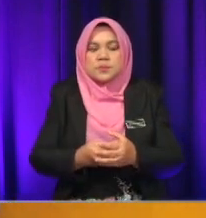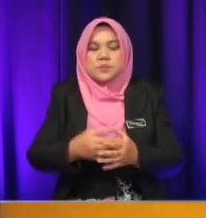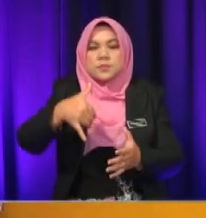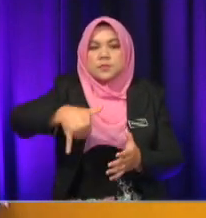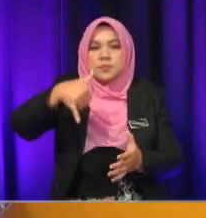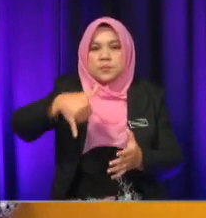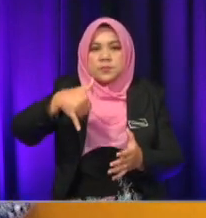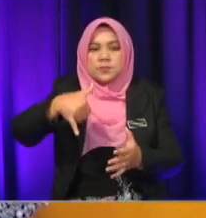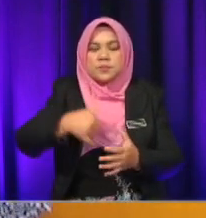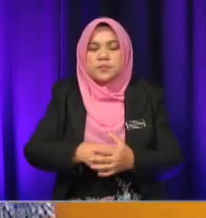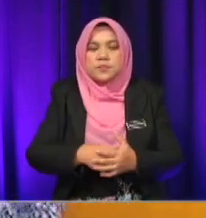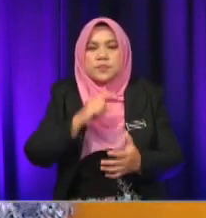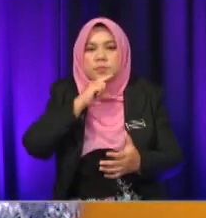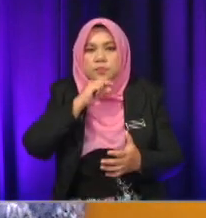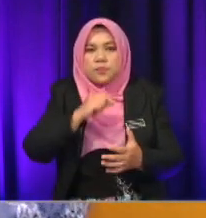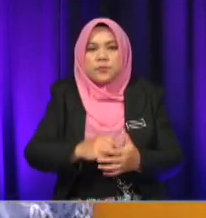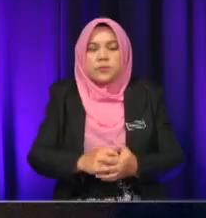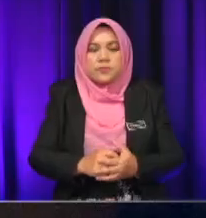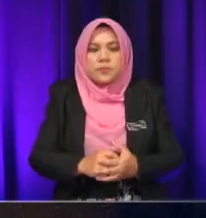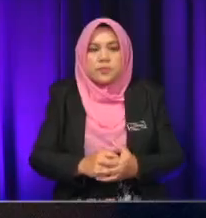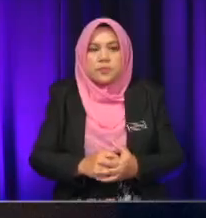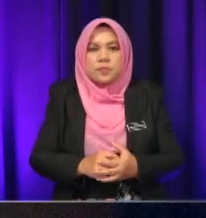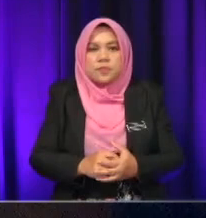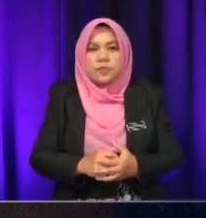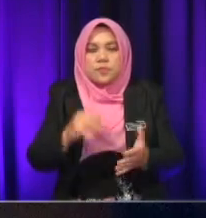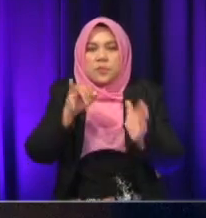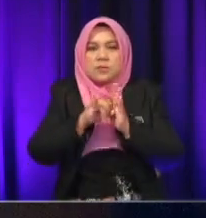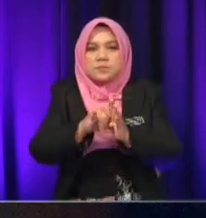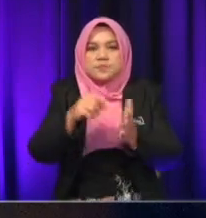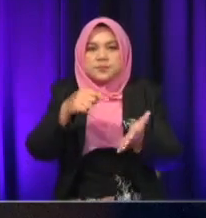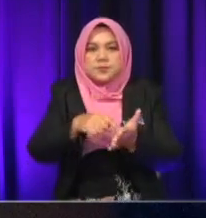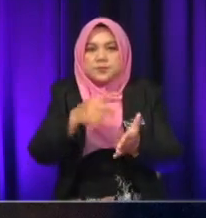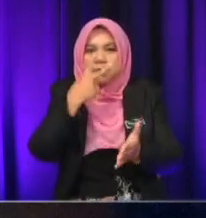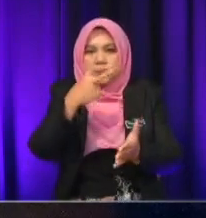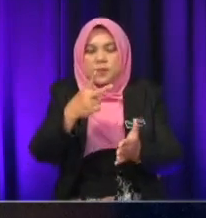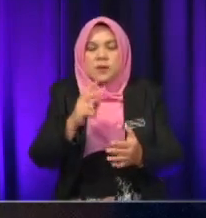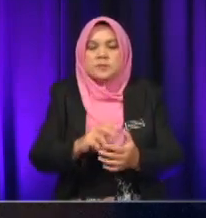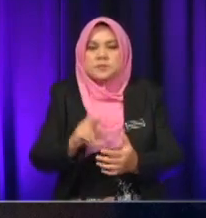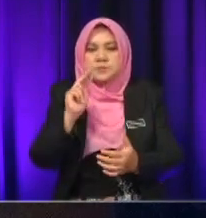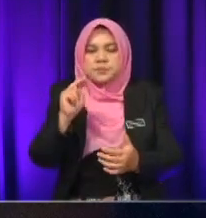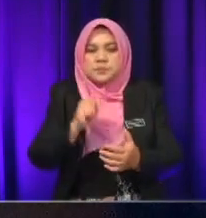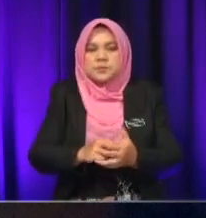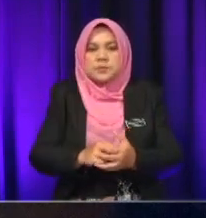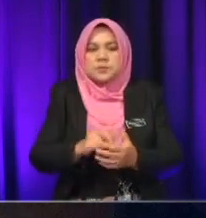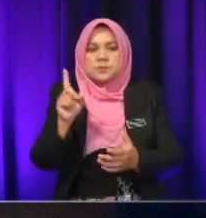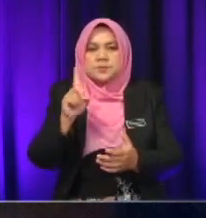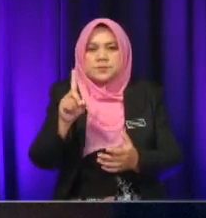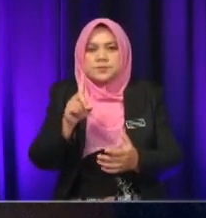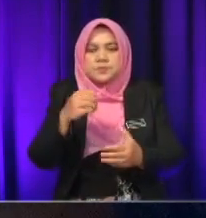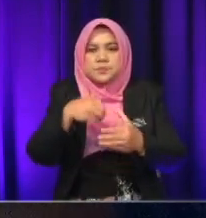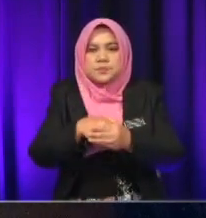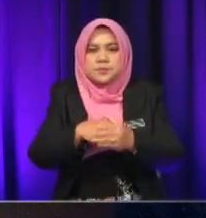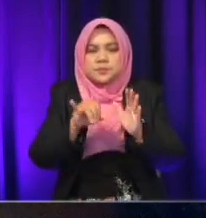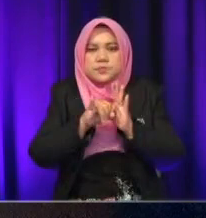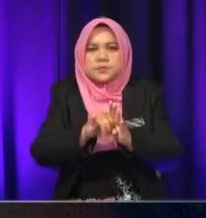hantu. Begnya ada tepi Syafiqah. Ini dia cikgu. Tapi iklannya kita tengok sekejap lagi. Di mana dalam